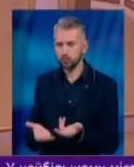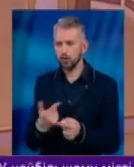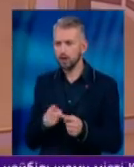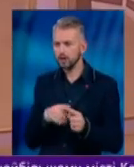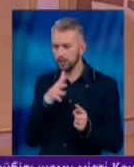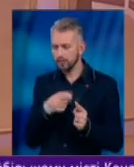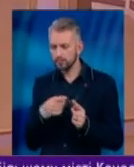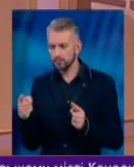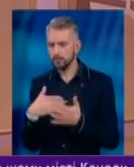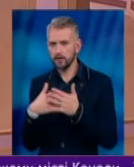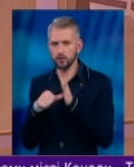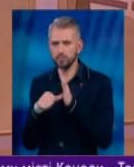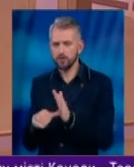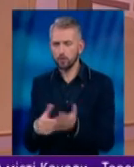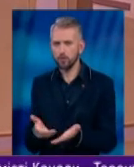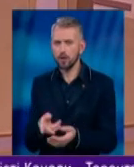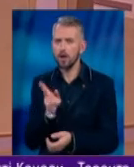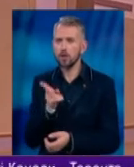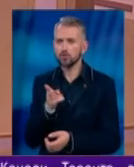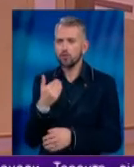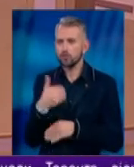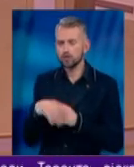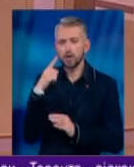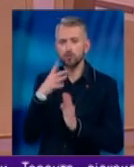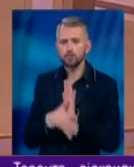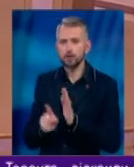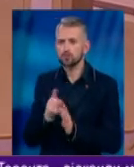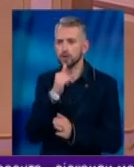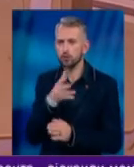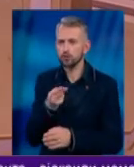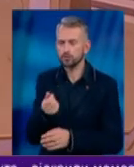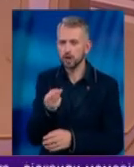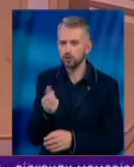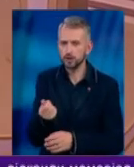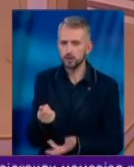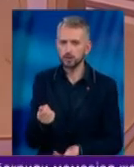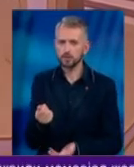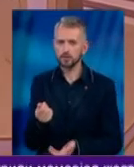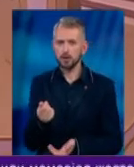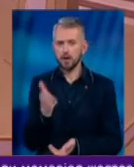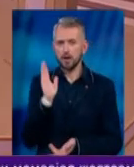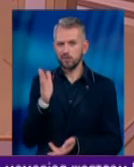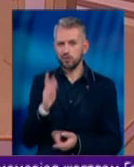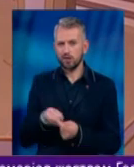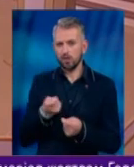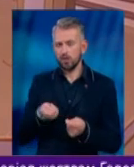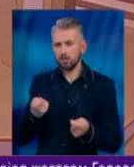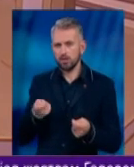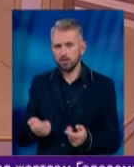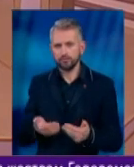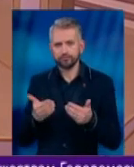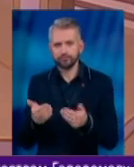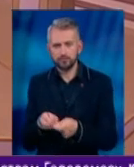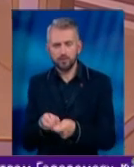так, ну, фактично півроку. Хтось уже розуміє, що не може сплачувати, буде відтерміновувати і